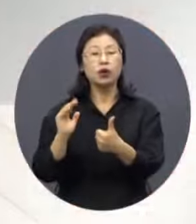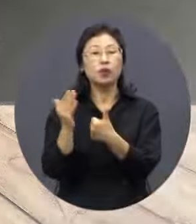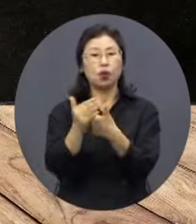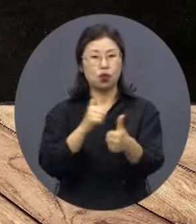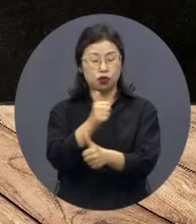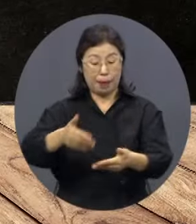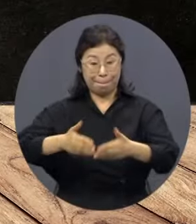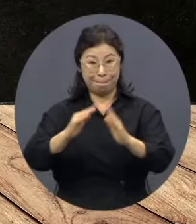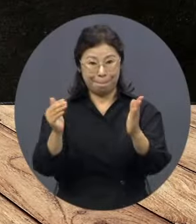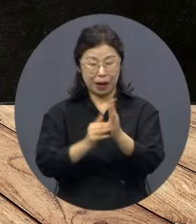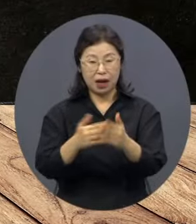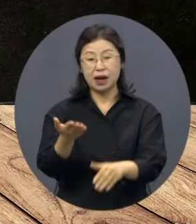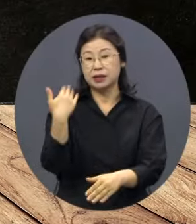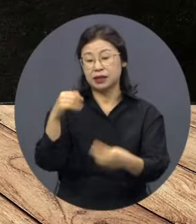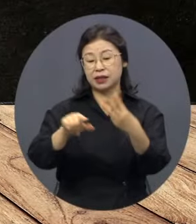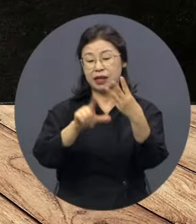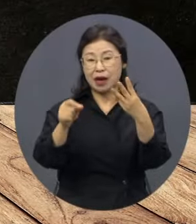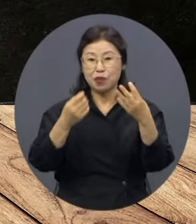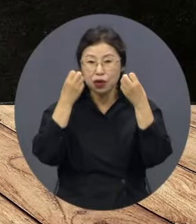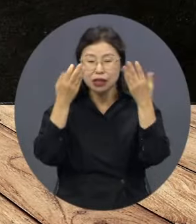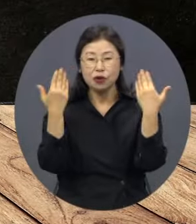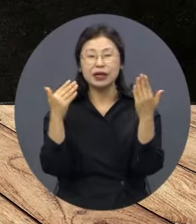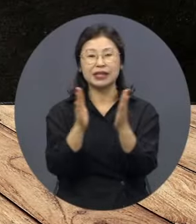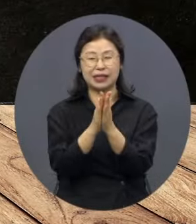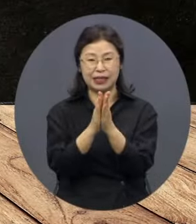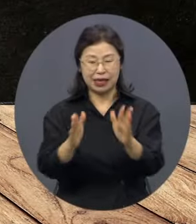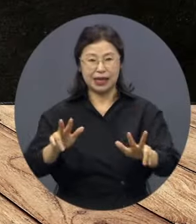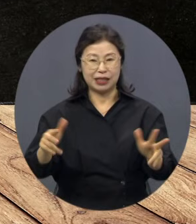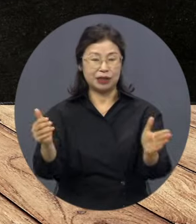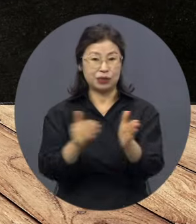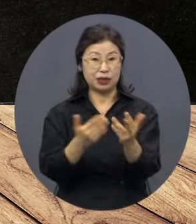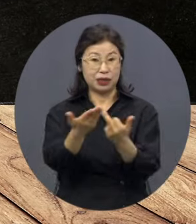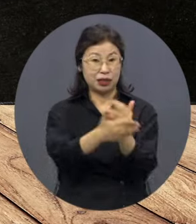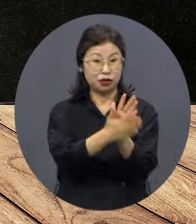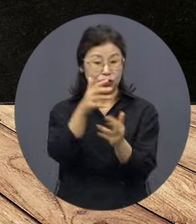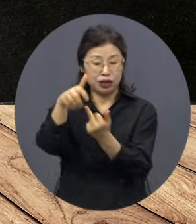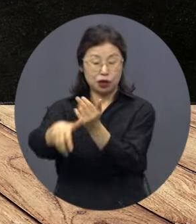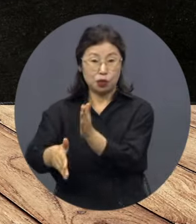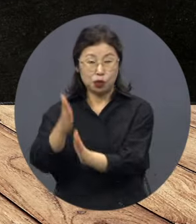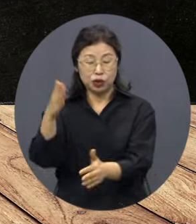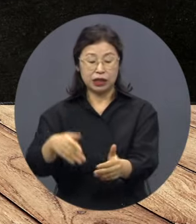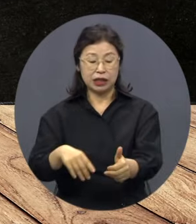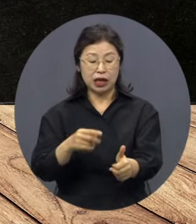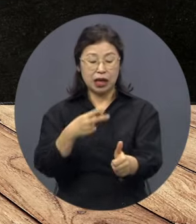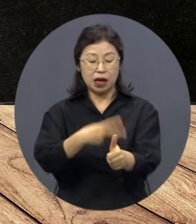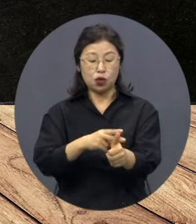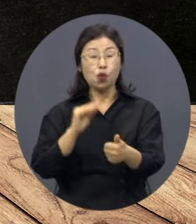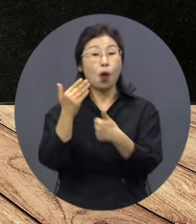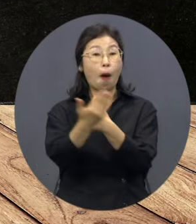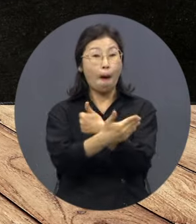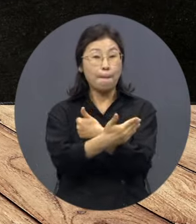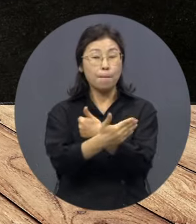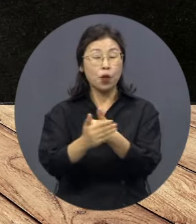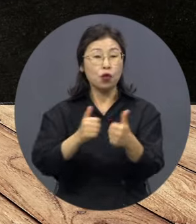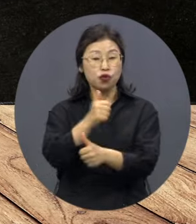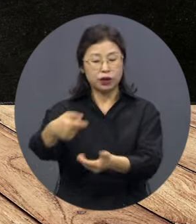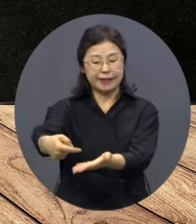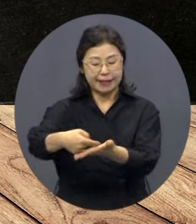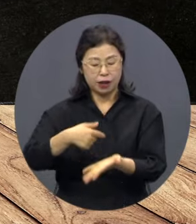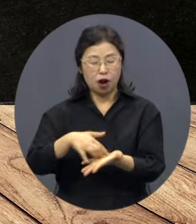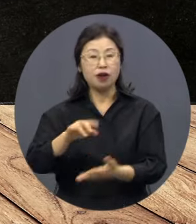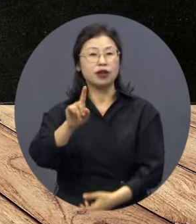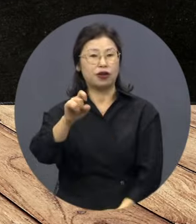설치됐습니다 지난 3월 새학기 시작 이후 지금까지 제주시와 서귀포시 교 보호위원회에 접수된 사건은